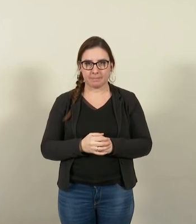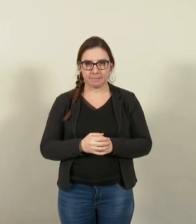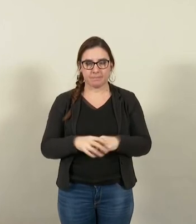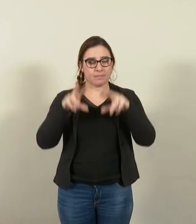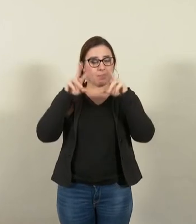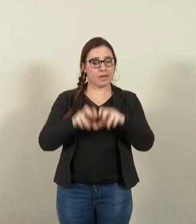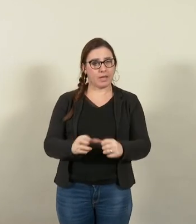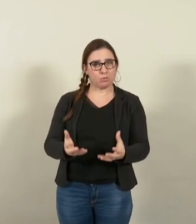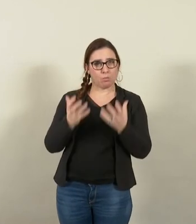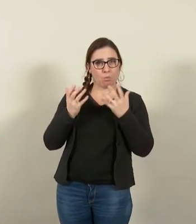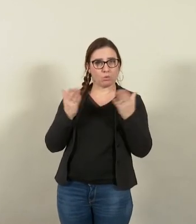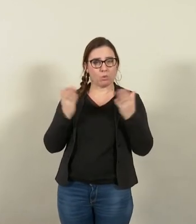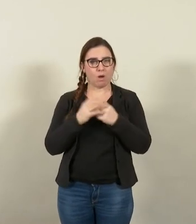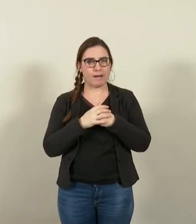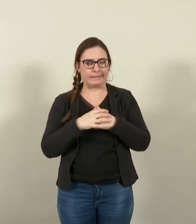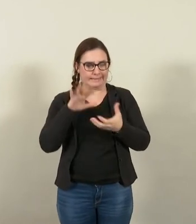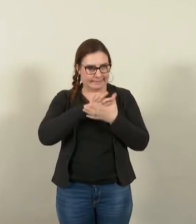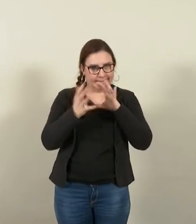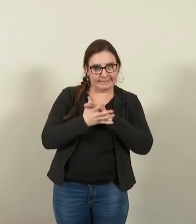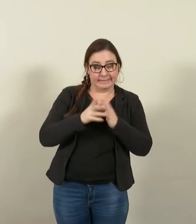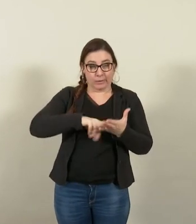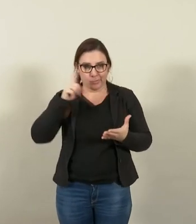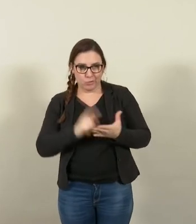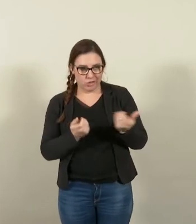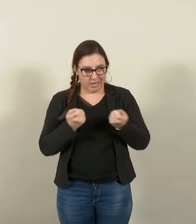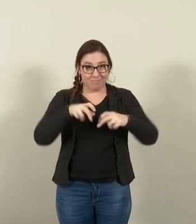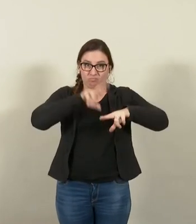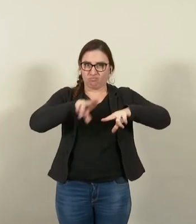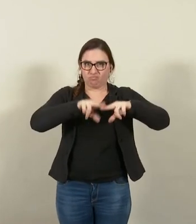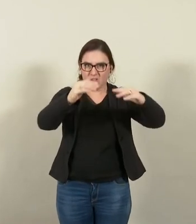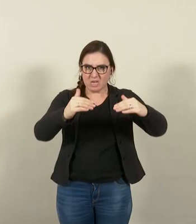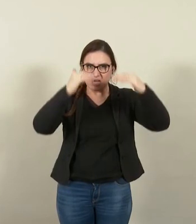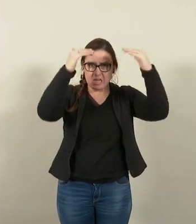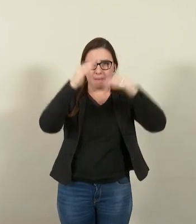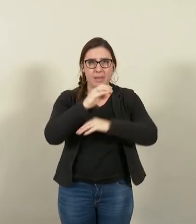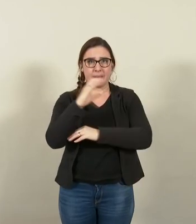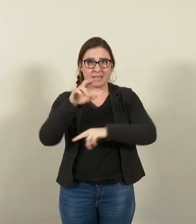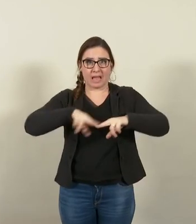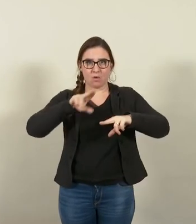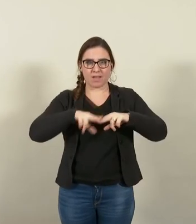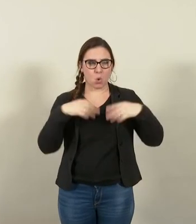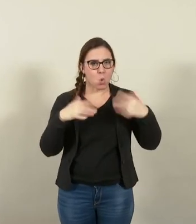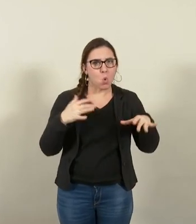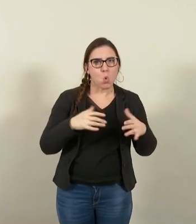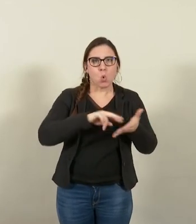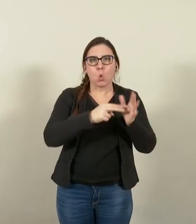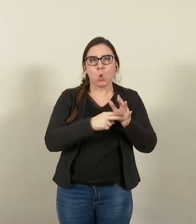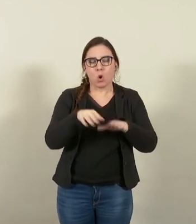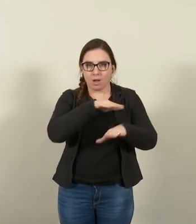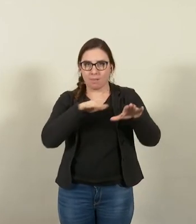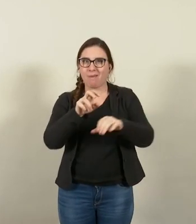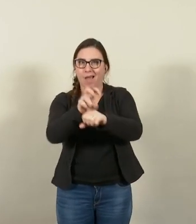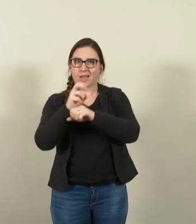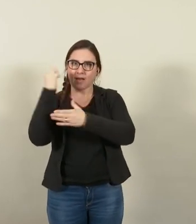révélé la complexité financière de mener une réhabilitation ambitieuse BBC rénovation tout en préservant le